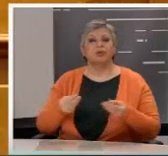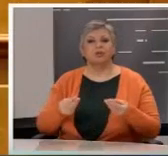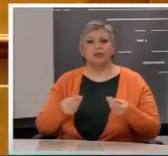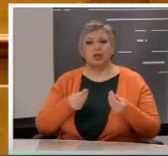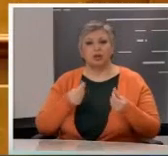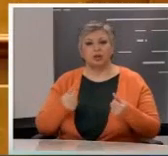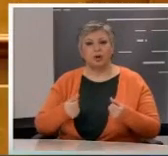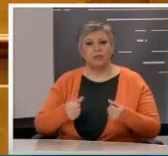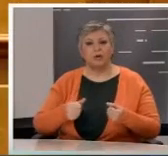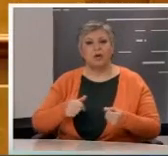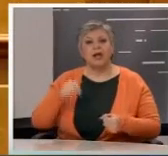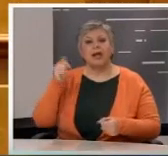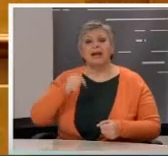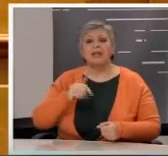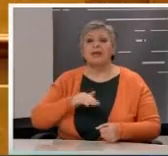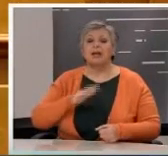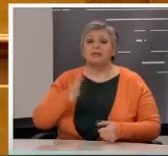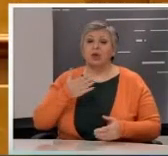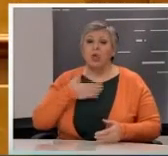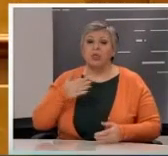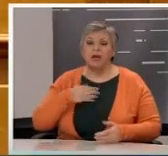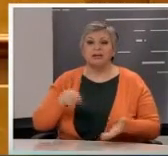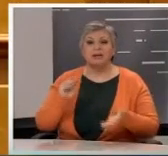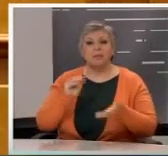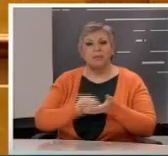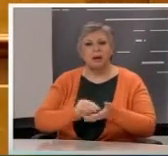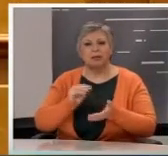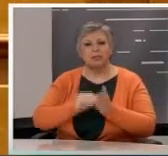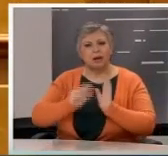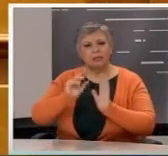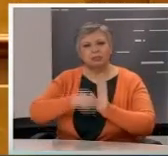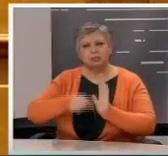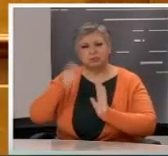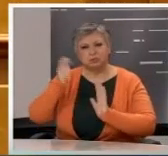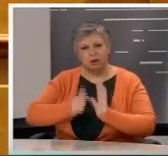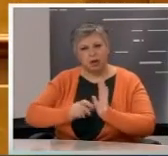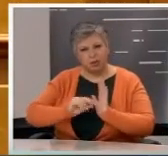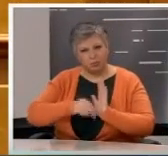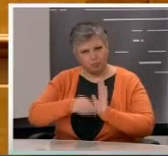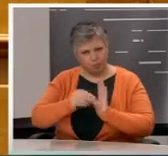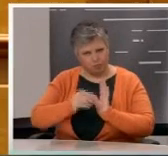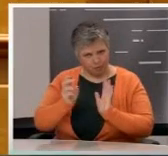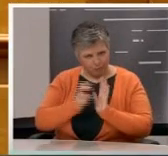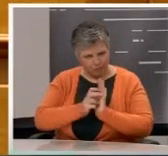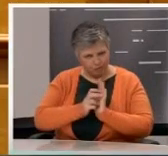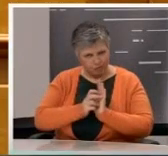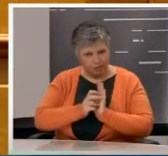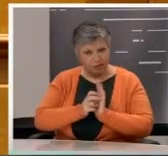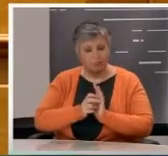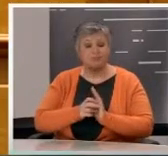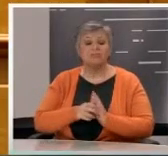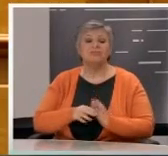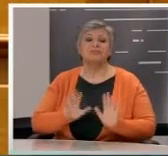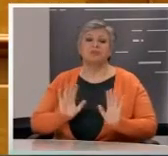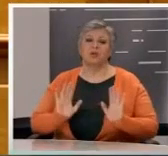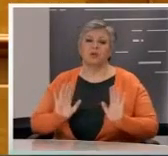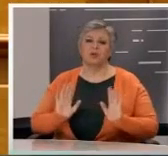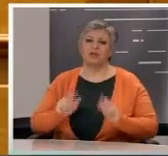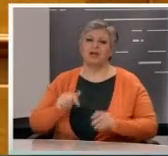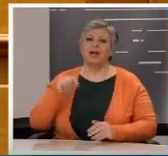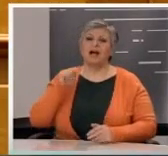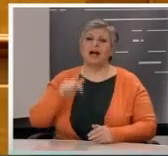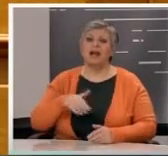κατάσταση να συρθεί σε τέταρτο μνημόνιο. Λυπάμαι πάρα πολύ, αλλά δεν δουλεύει. Δεν δουλεύει καθόλου. Και ξέρετε γιατί δεν δουλεύει? Μάλλον τι αποδεικνύει το